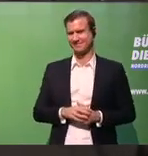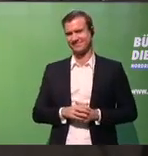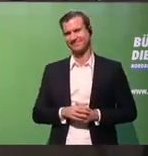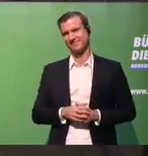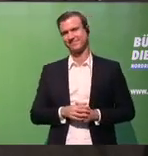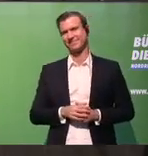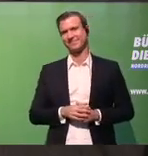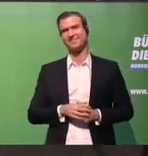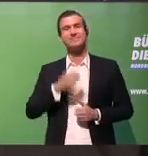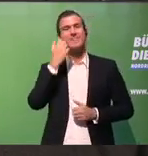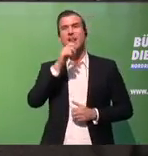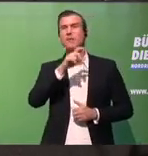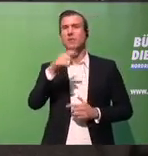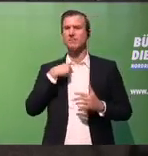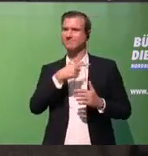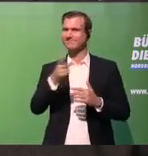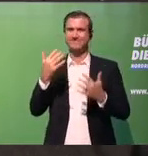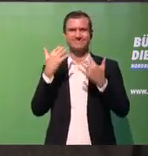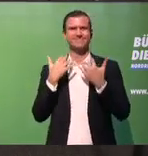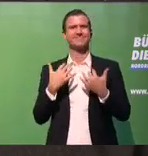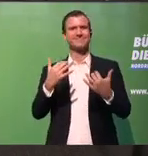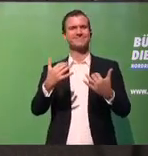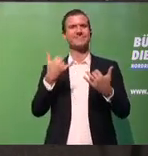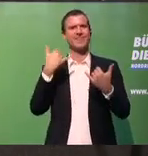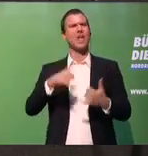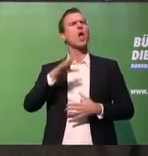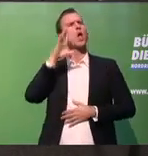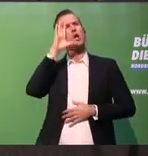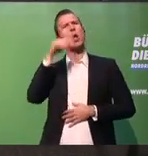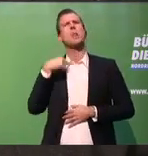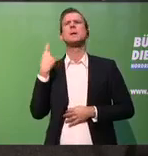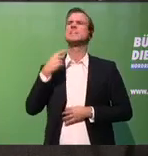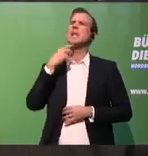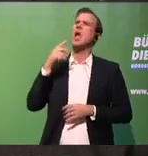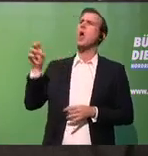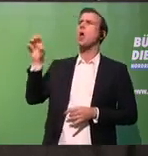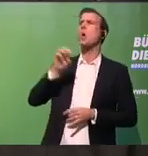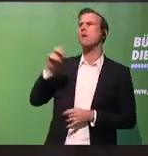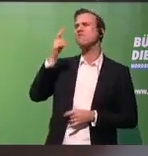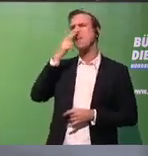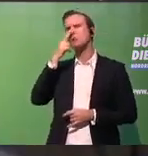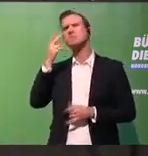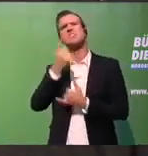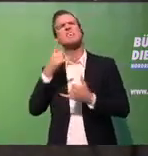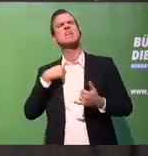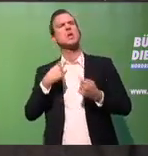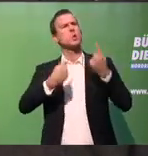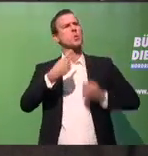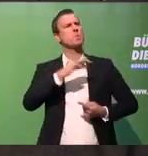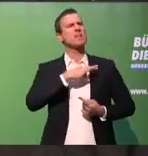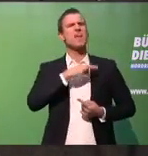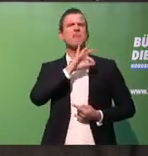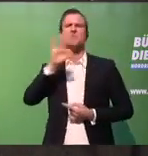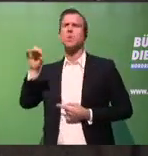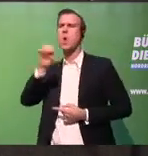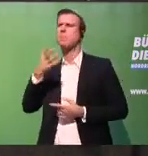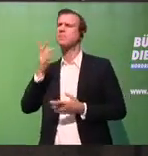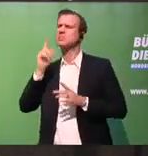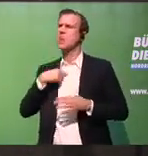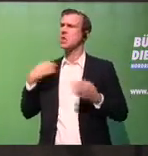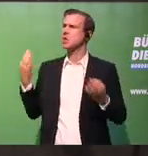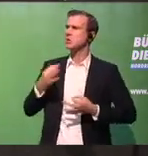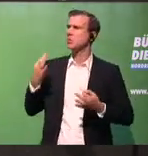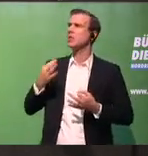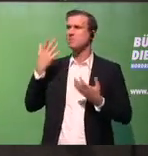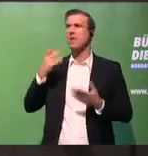Liebe Leute, während wir hier versammelt sind und wir in Köln definieren, wie Europa und starke Grüne für Europa aussehen sollen, macht sich